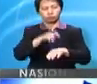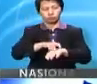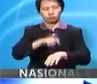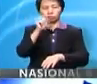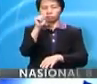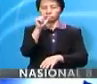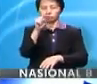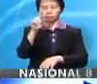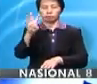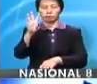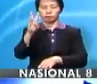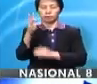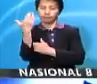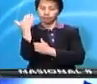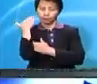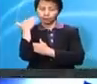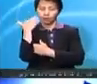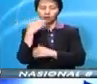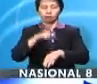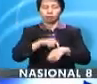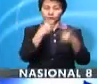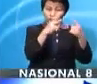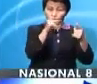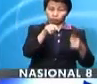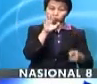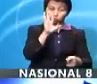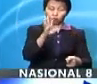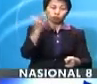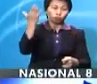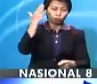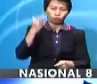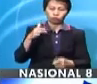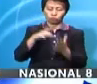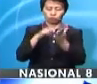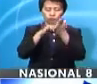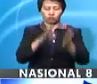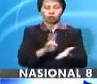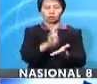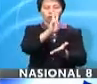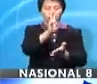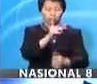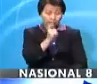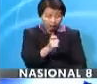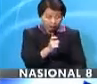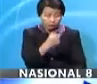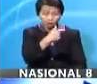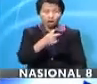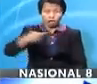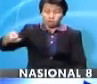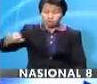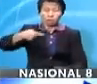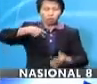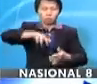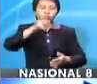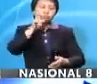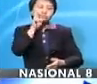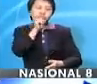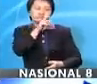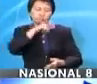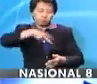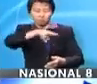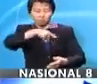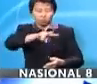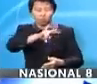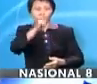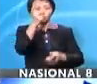pukul 11.46 pagi. Pada 12 Mei lepas, seorang pelajar kolej maut selepas ditendang pelajar senior sebanyak dua